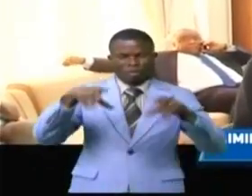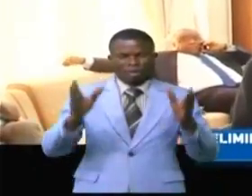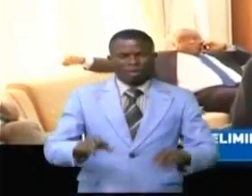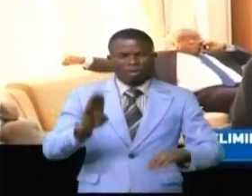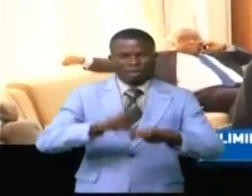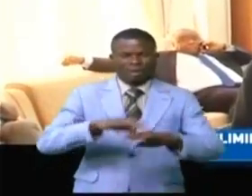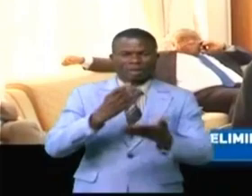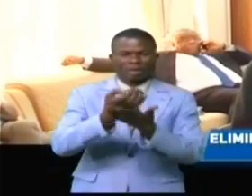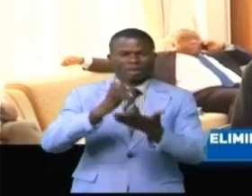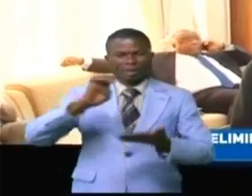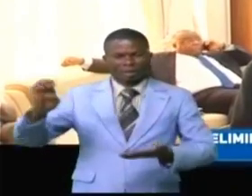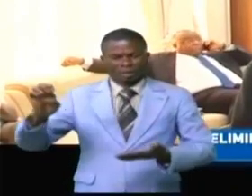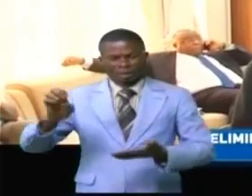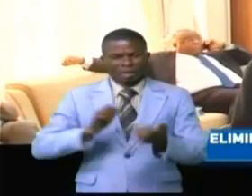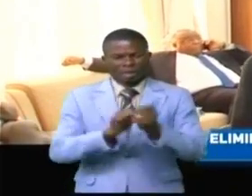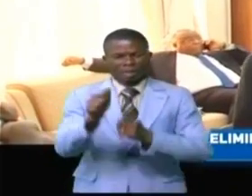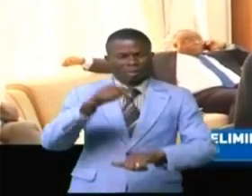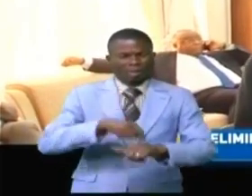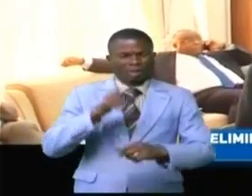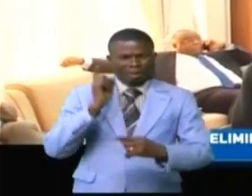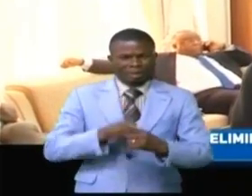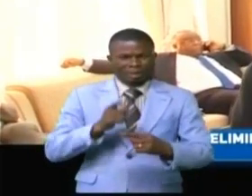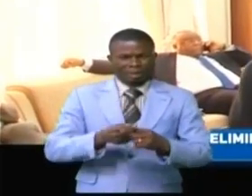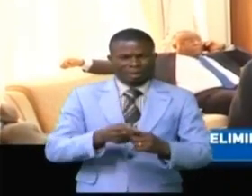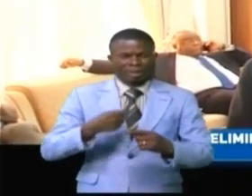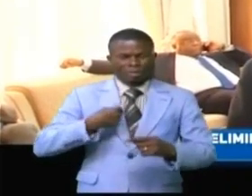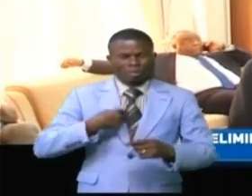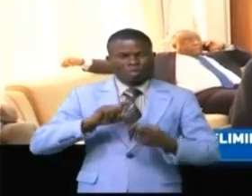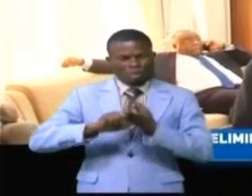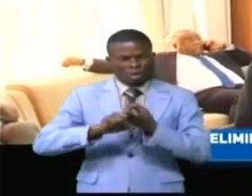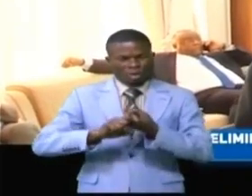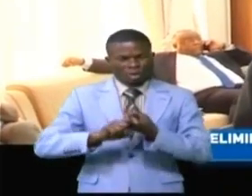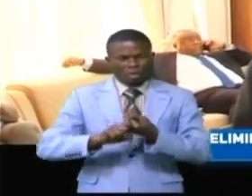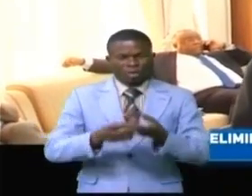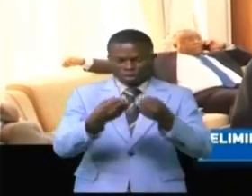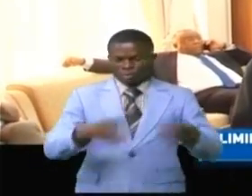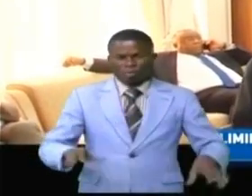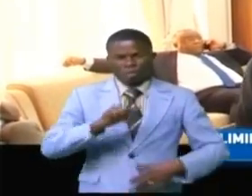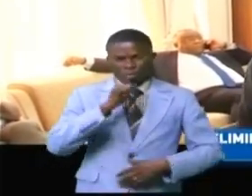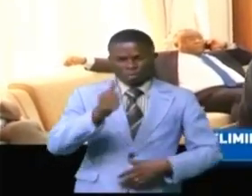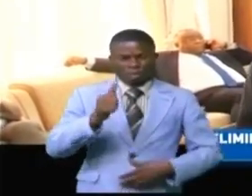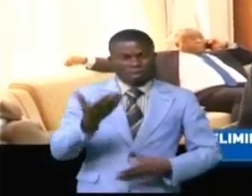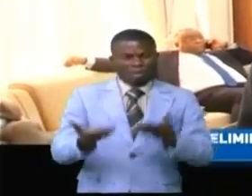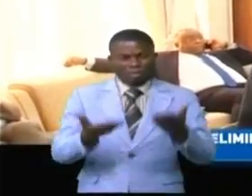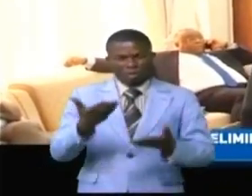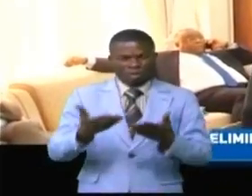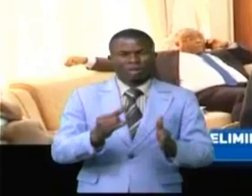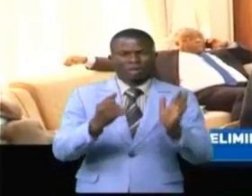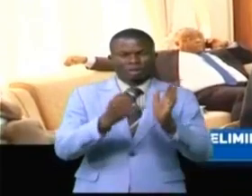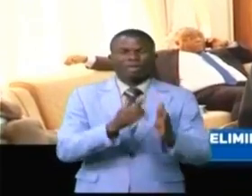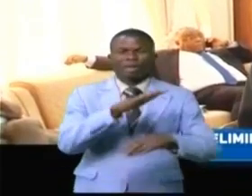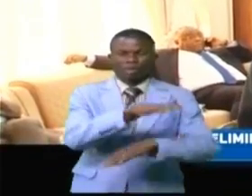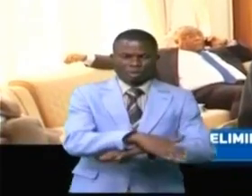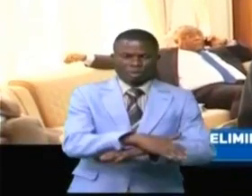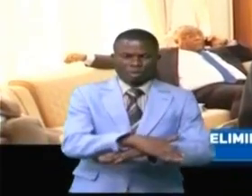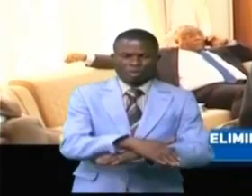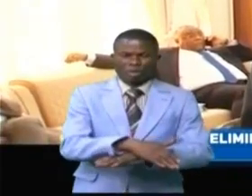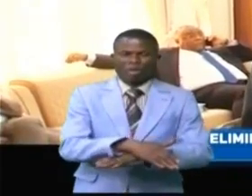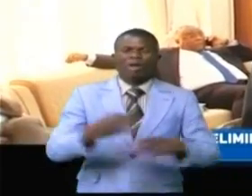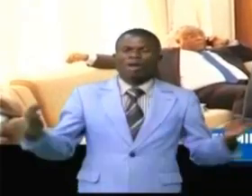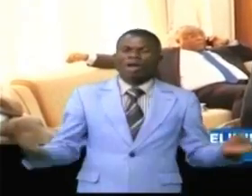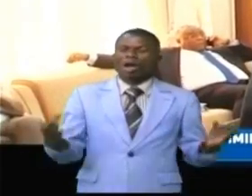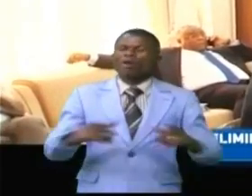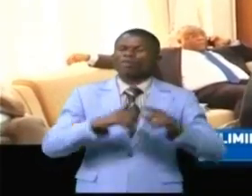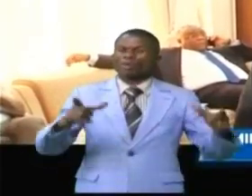l'Est et qui traversent des moments très, très difficiles. Je suis confiant, je ne perds rien. Je pense que le samedi soir, il y aura la fête